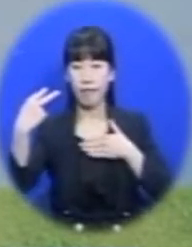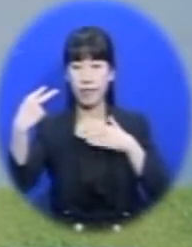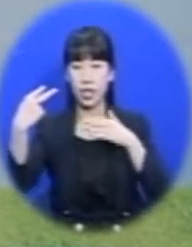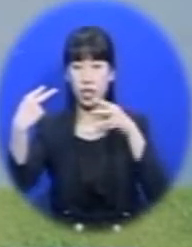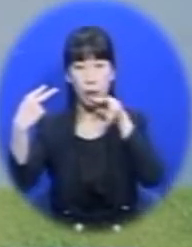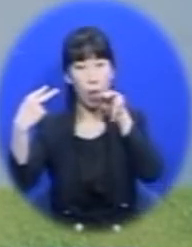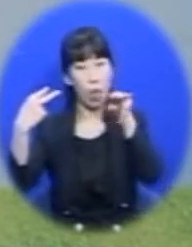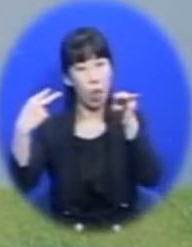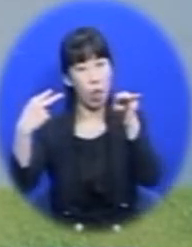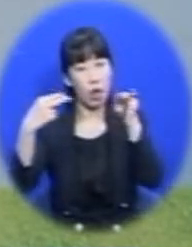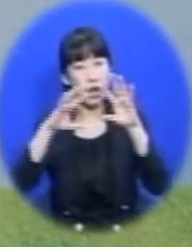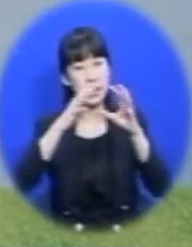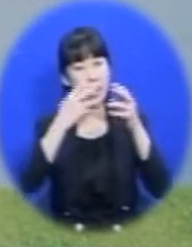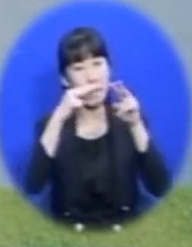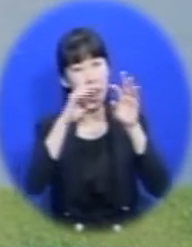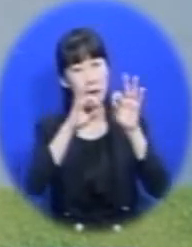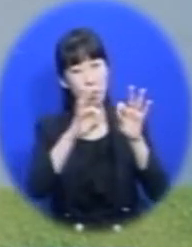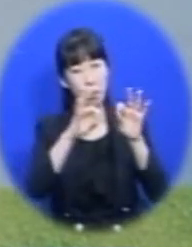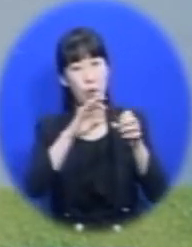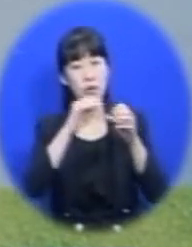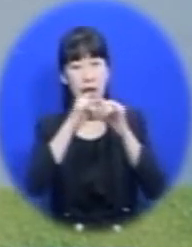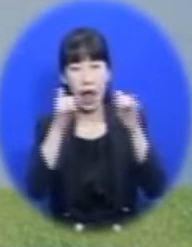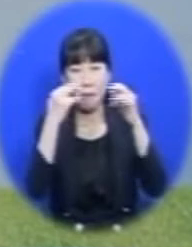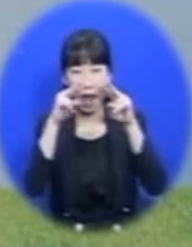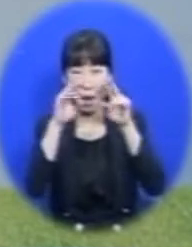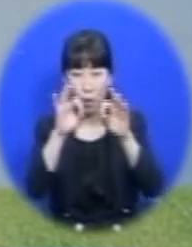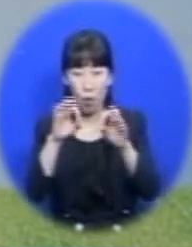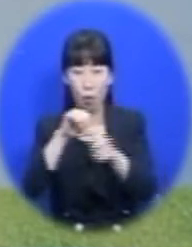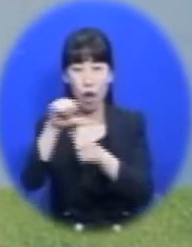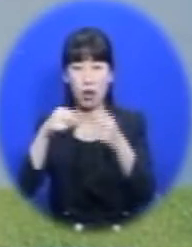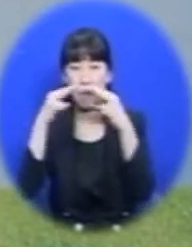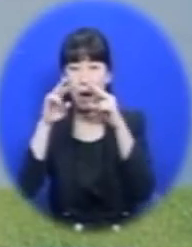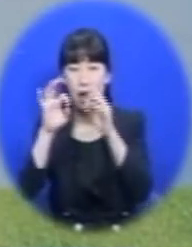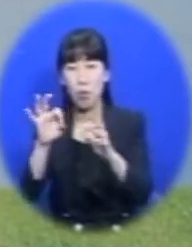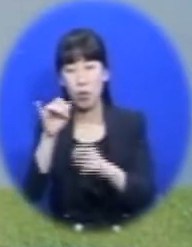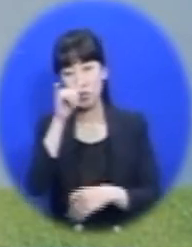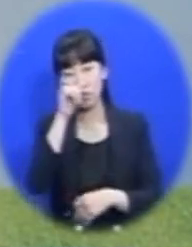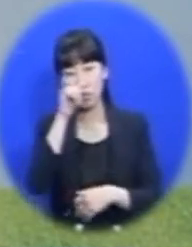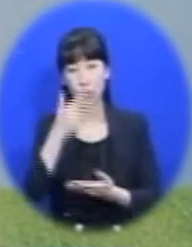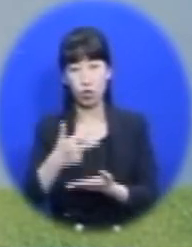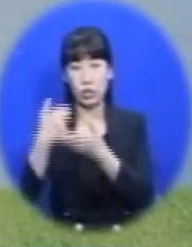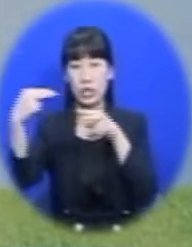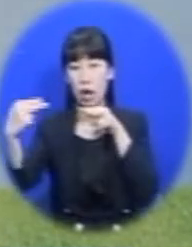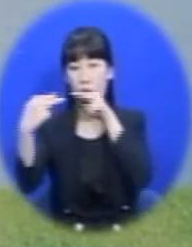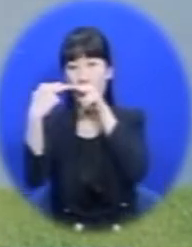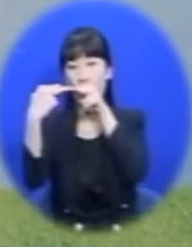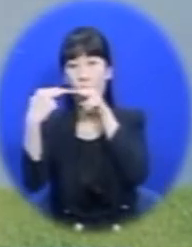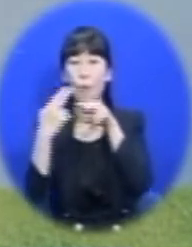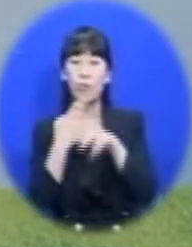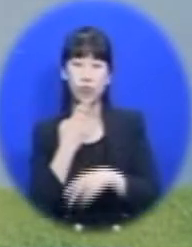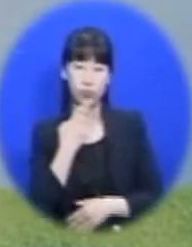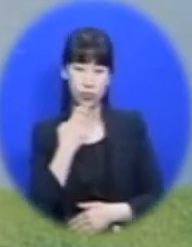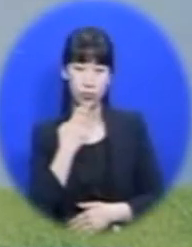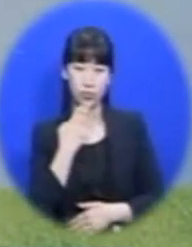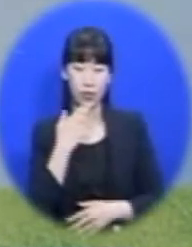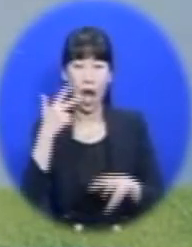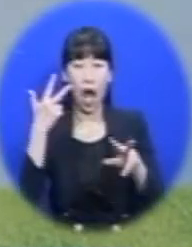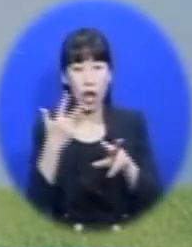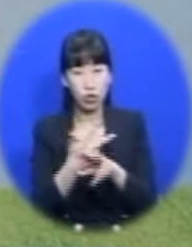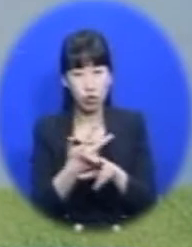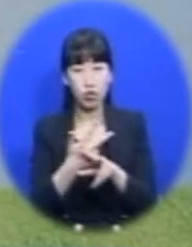사람을 바라보고 환경을 바라보고 삽니다. 주님과 나 사이에 눈이 안 마주치는 거예요. 하루를 살아도 한 주일을